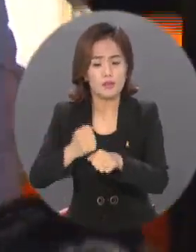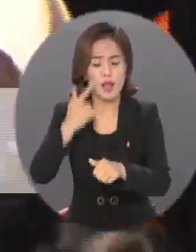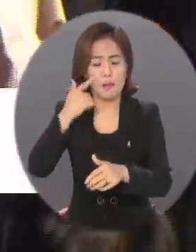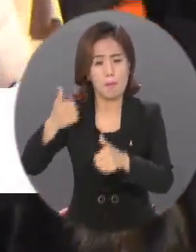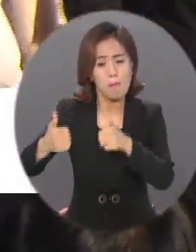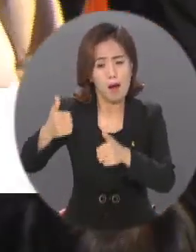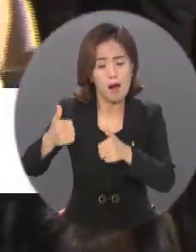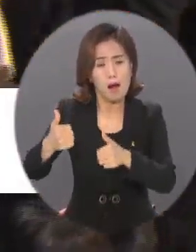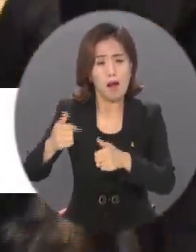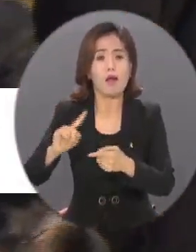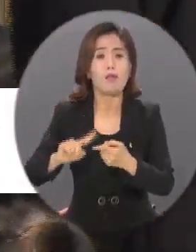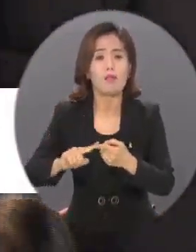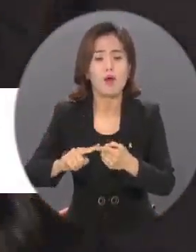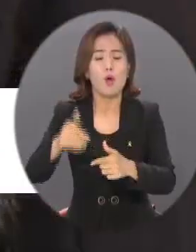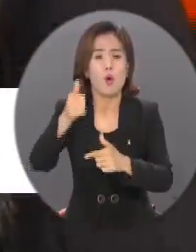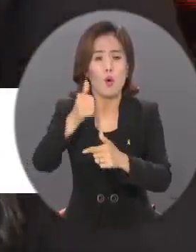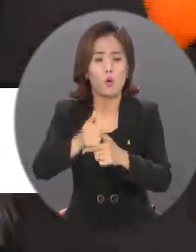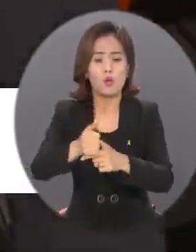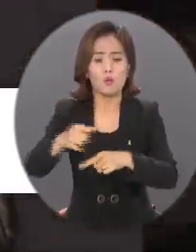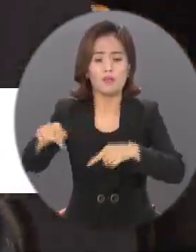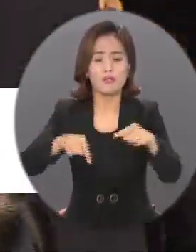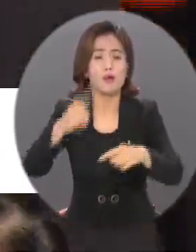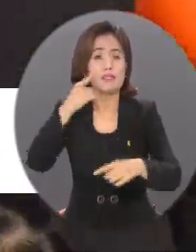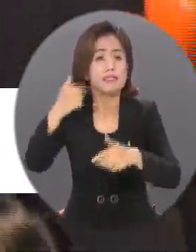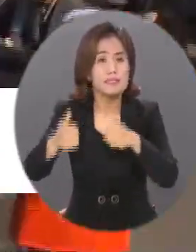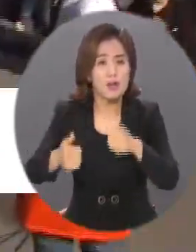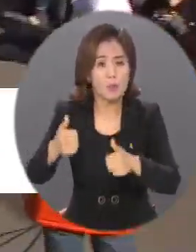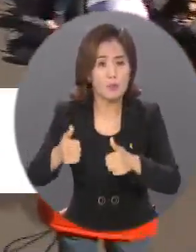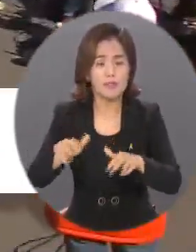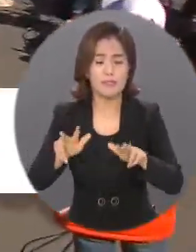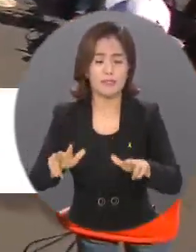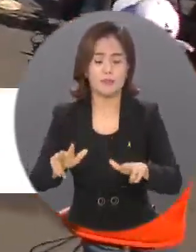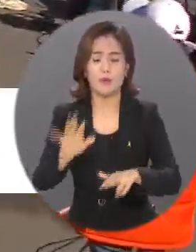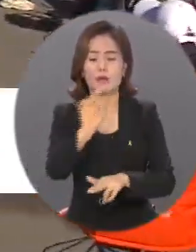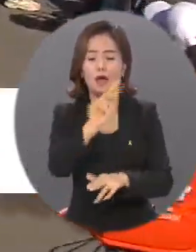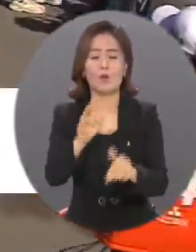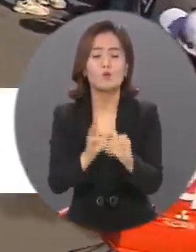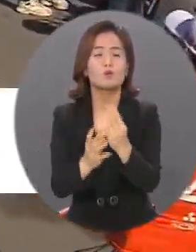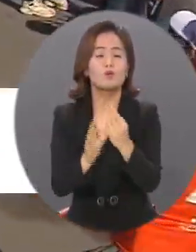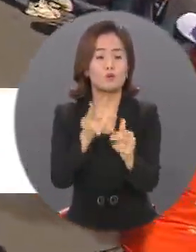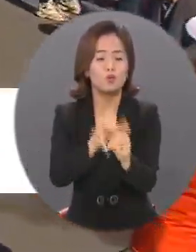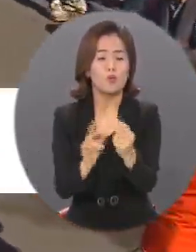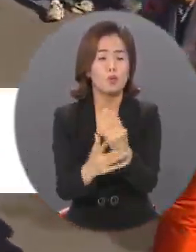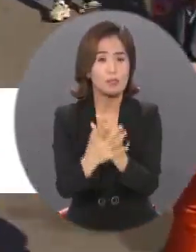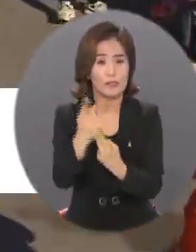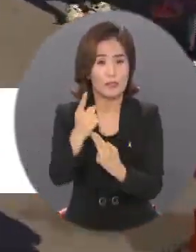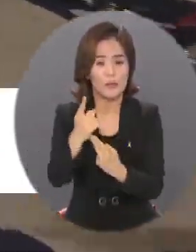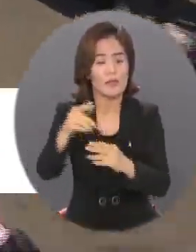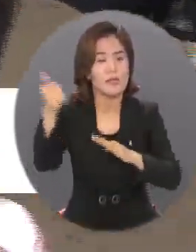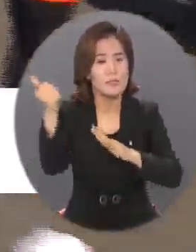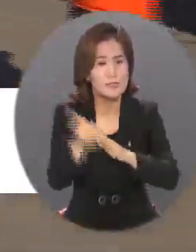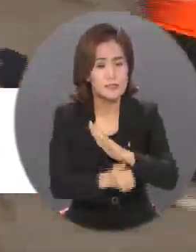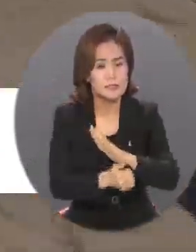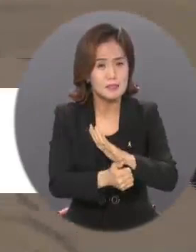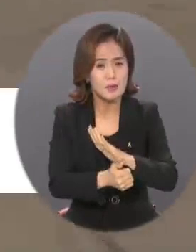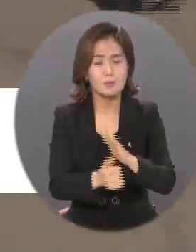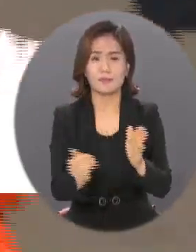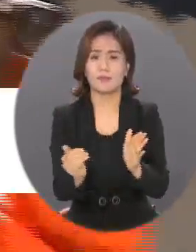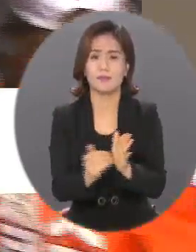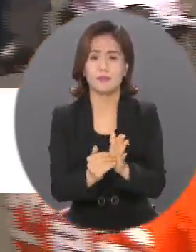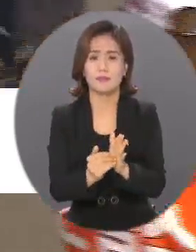견제를 모색했던 호남의 정치 실험이 이번 야권 후보 단일화로 끝내 실패로